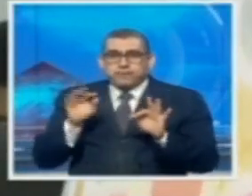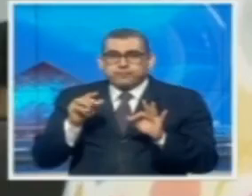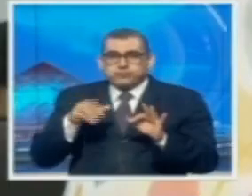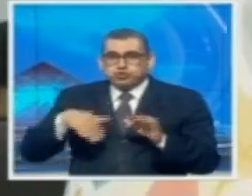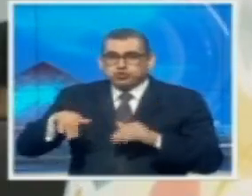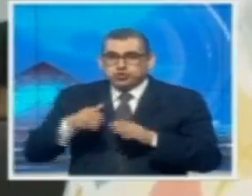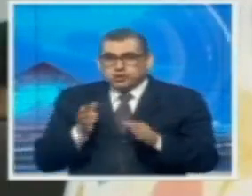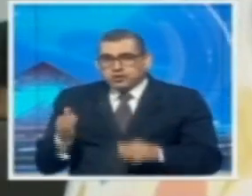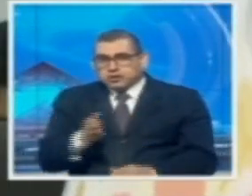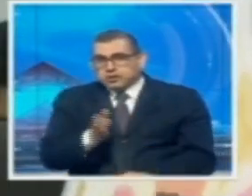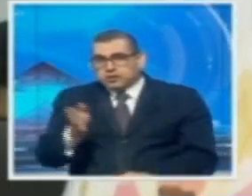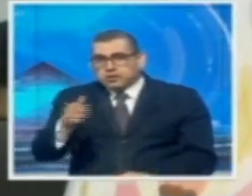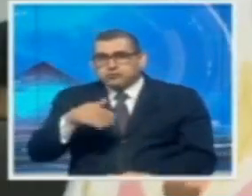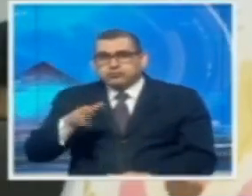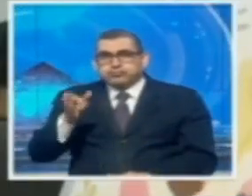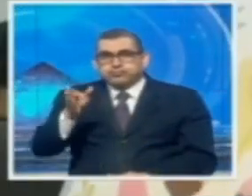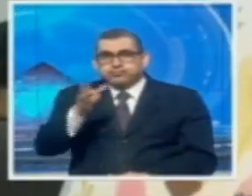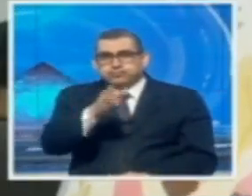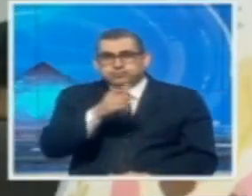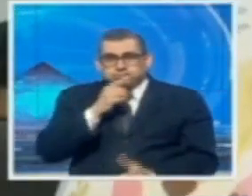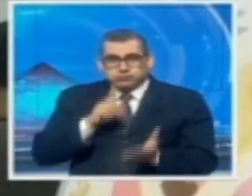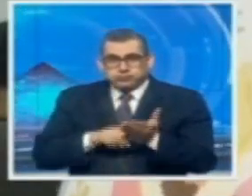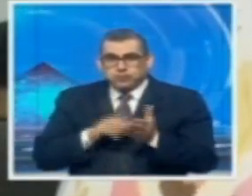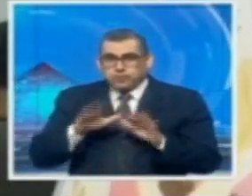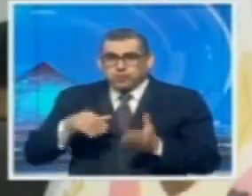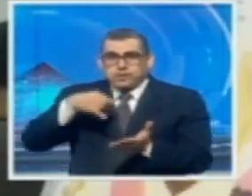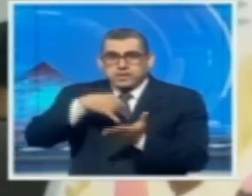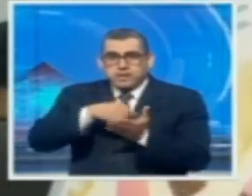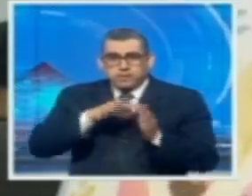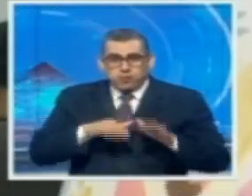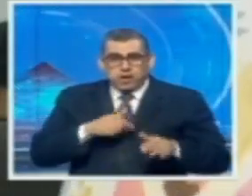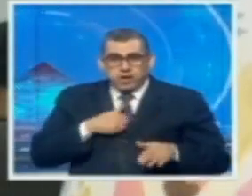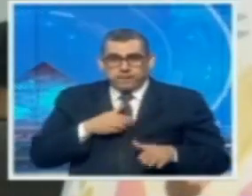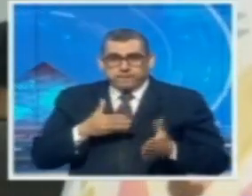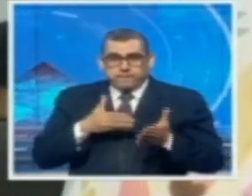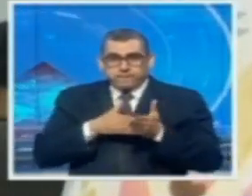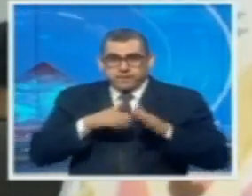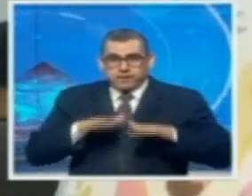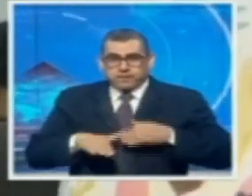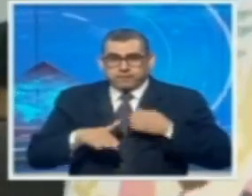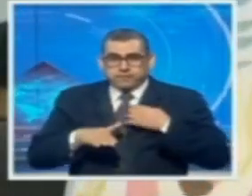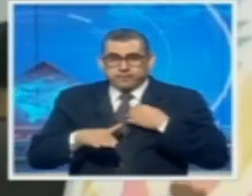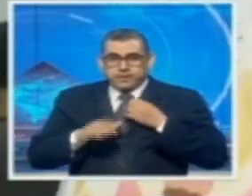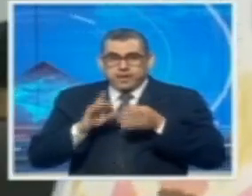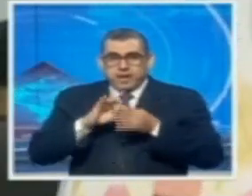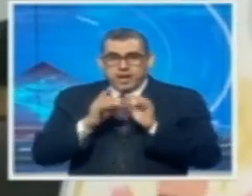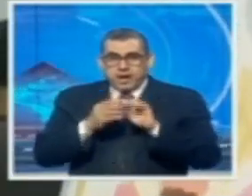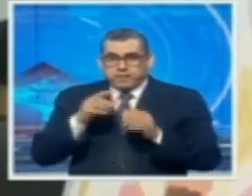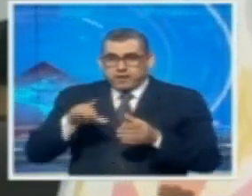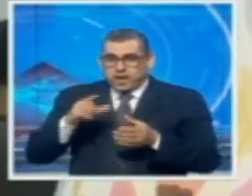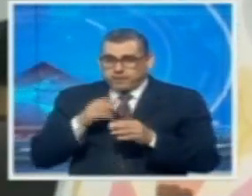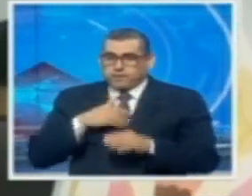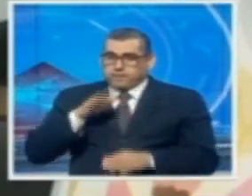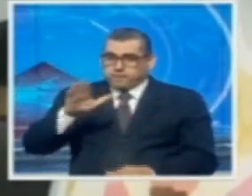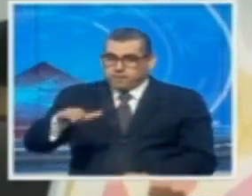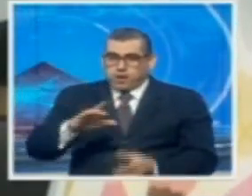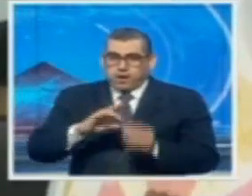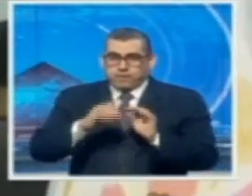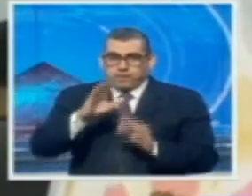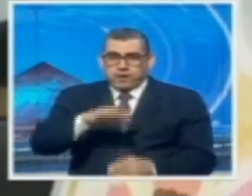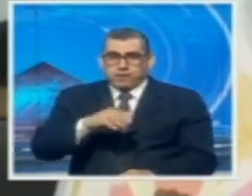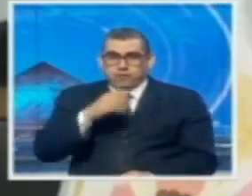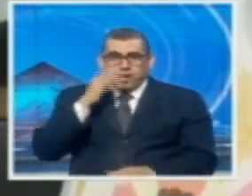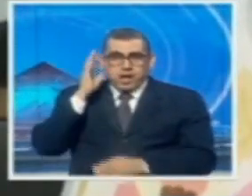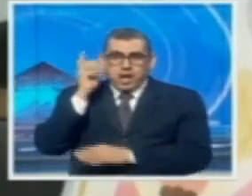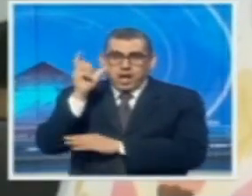الشوارع المحيطة بينا، في الأماكن الثابتة اللي موجودة، يعني احنا مثلا عندنا في الجمعيات اللي جنبينا،